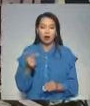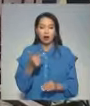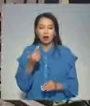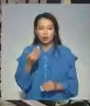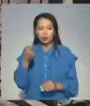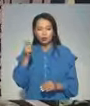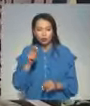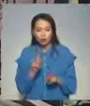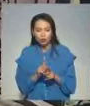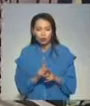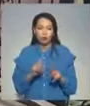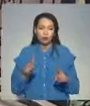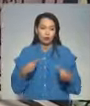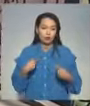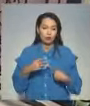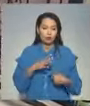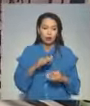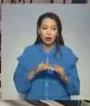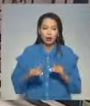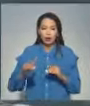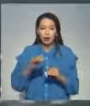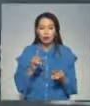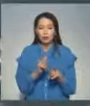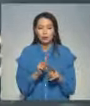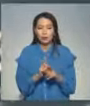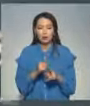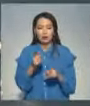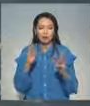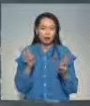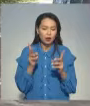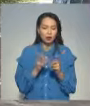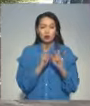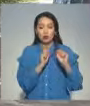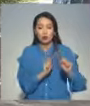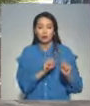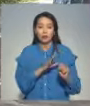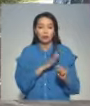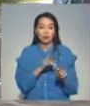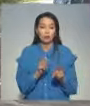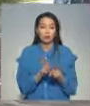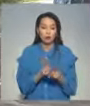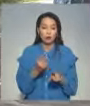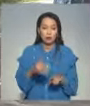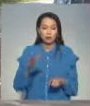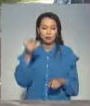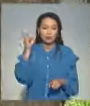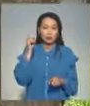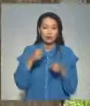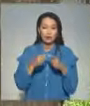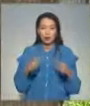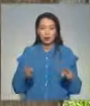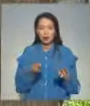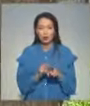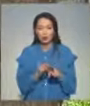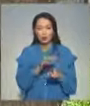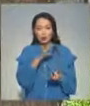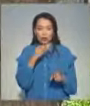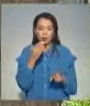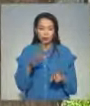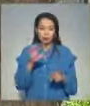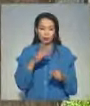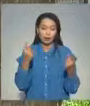тіпті бертіндегі су тасқынымен айналасын жайпаған қызыл жалыннан да аман қалыпты. Бірақ айласын асырған пысықтар көне бақты бірнеше жерден жырымдап, жекешелендіріп